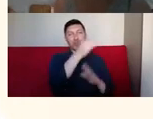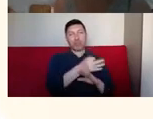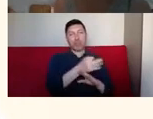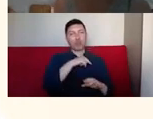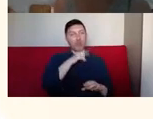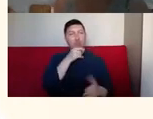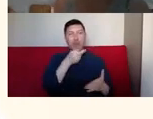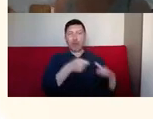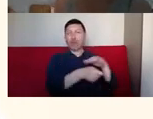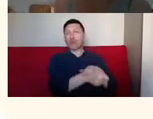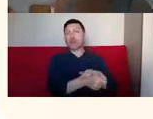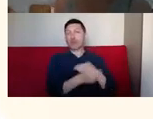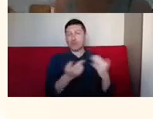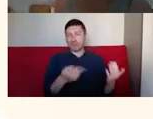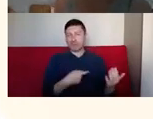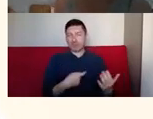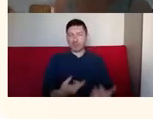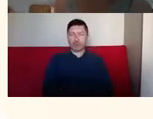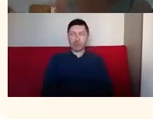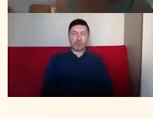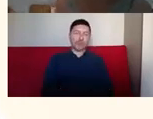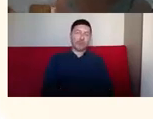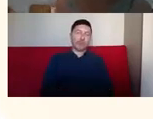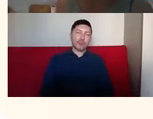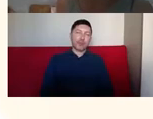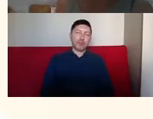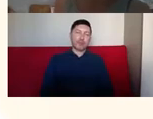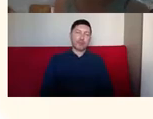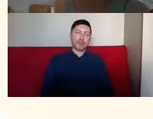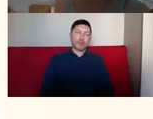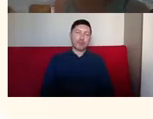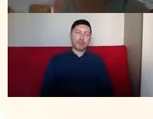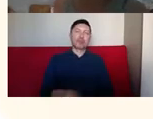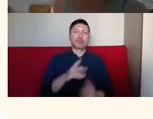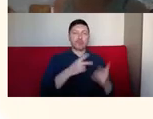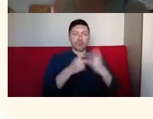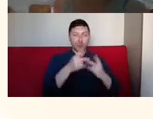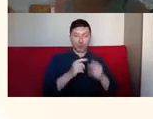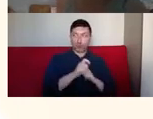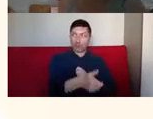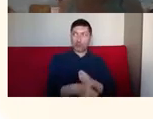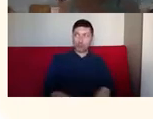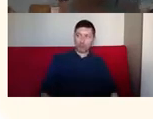ai situé en deux, trois mots la situation wallonne. Je vais passer au slide suivant.